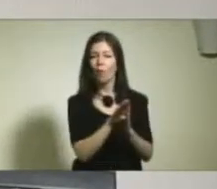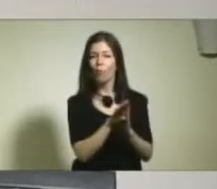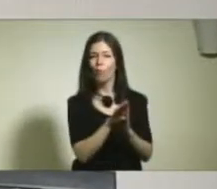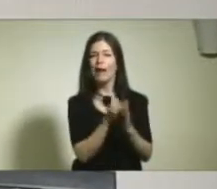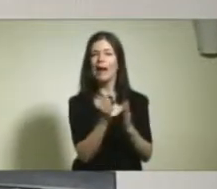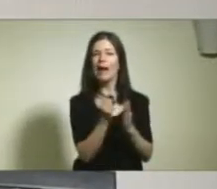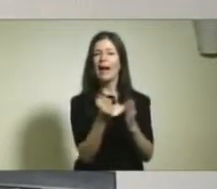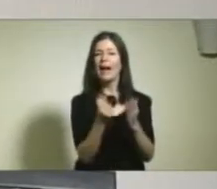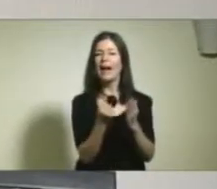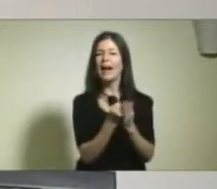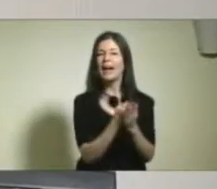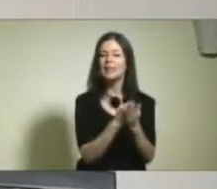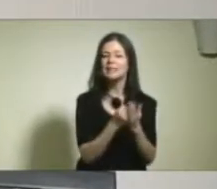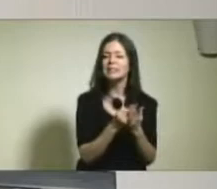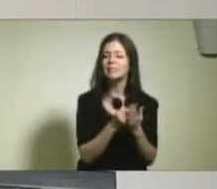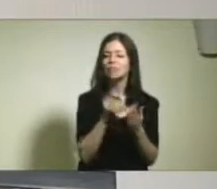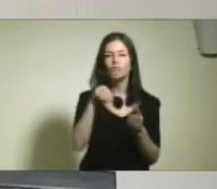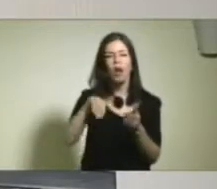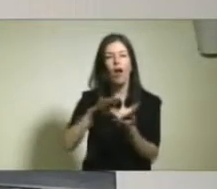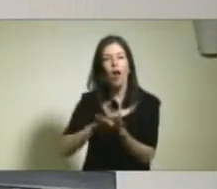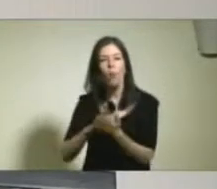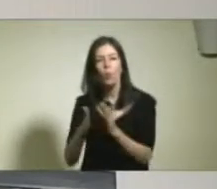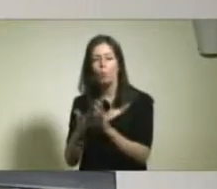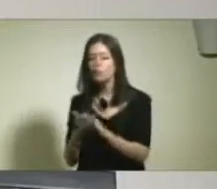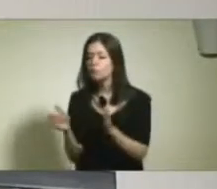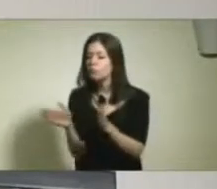l'entreprise, sur les collectivités locales,